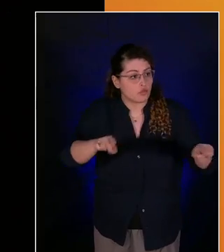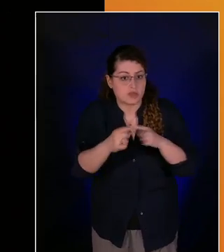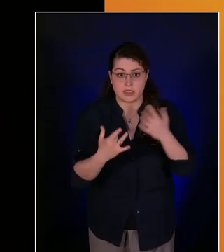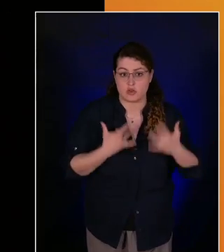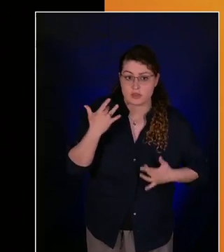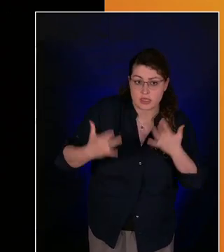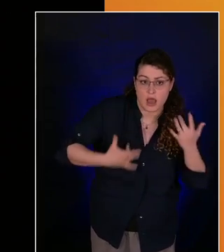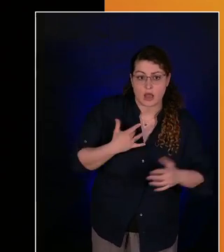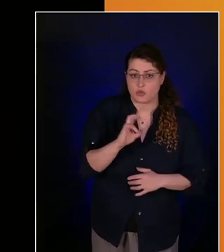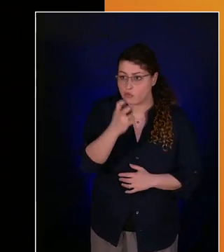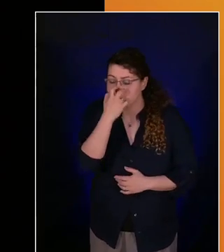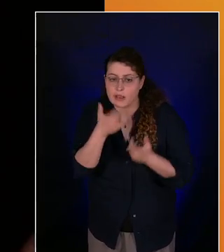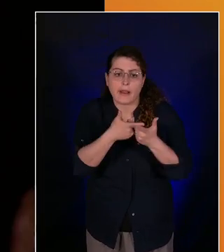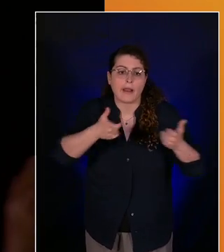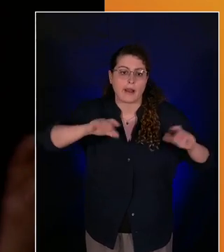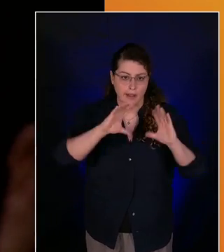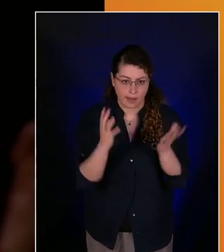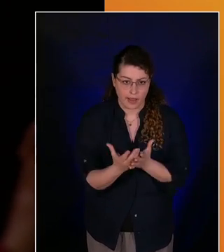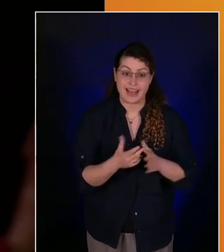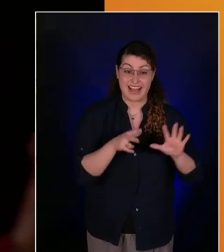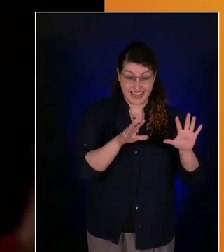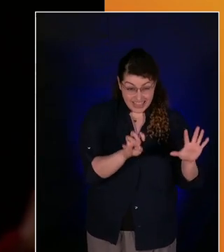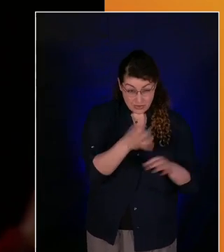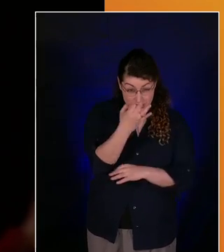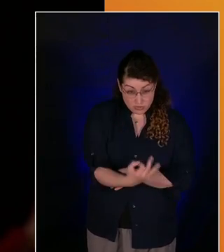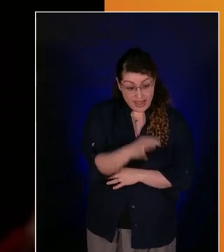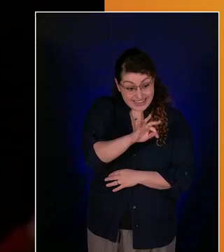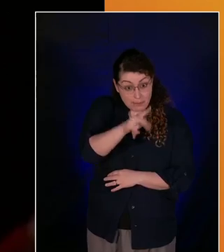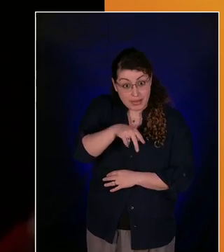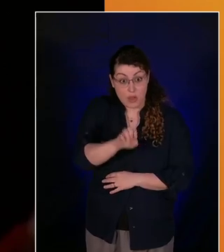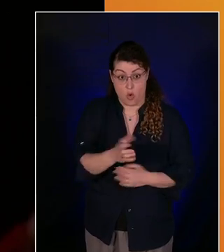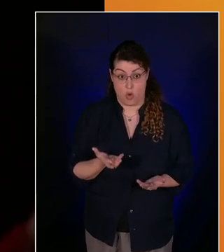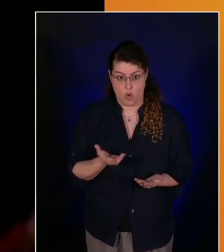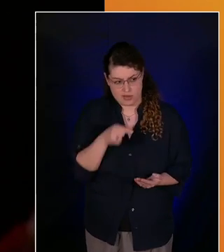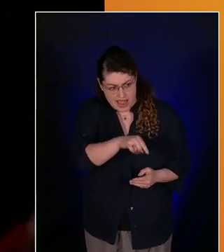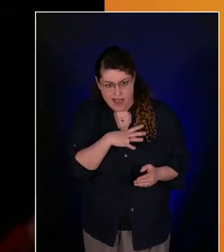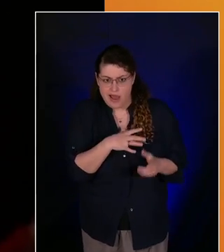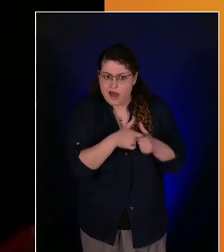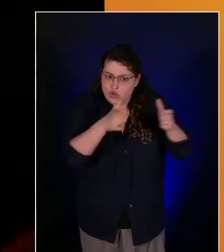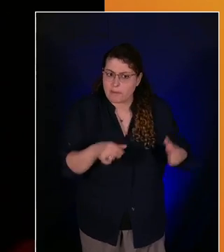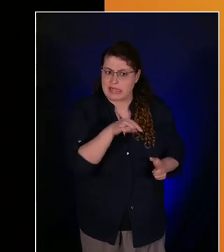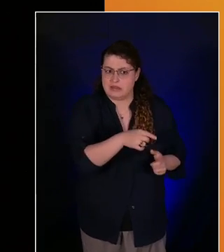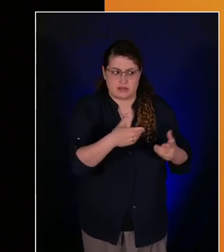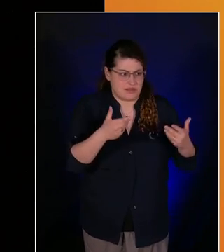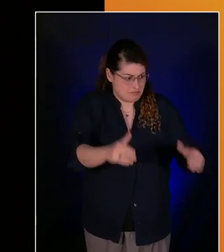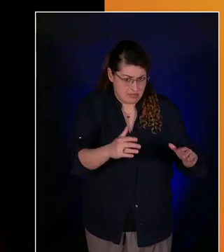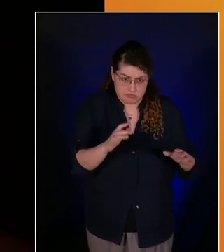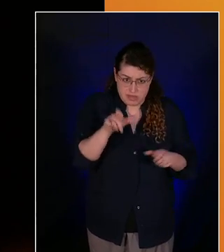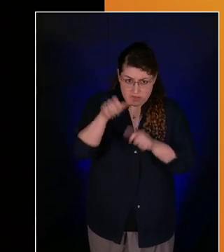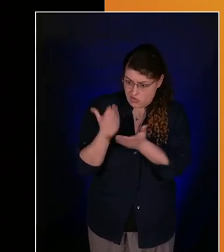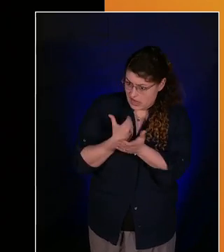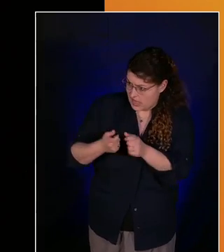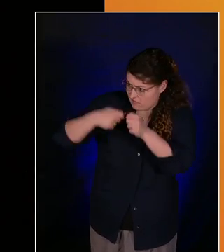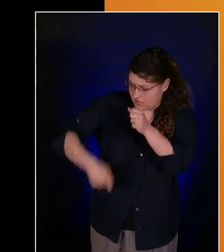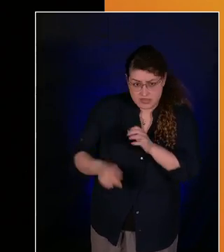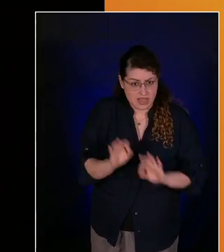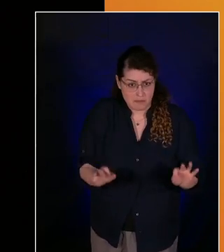les arts du CIRC et cetera c'est 90 % de TPE d'entreprises parfois qui ont un même parfois aucun salariés permanent qui